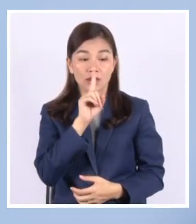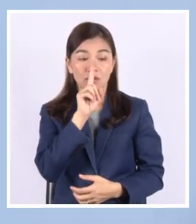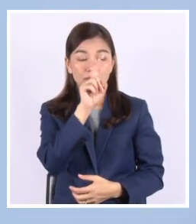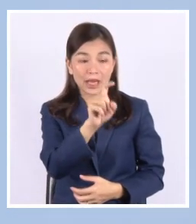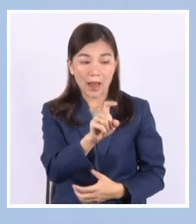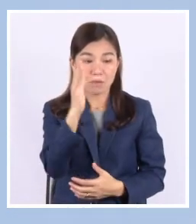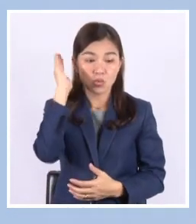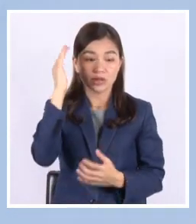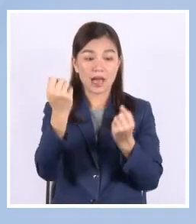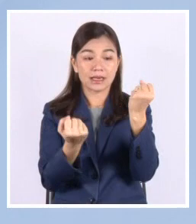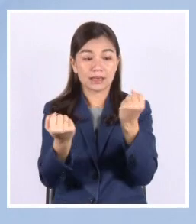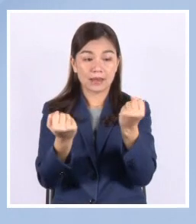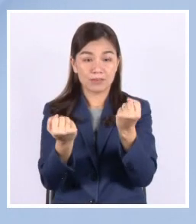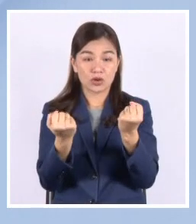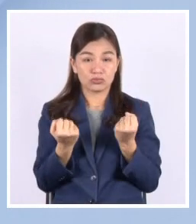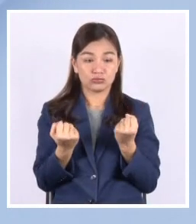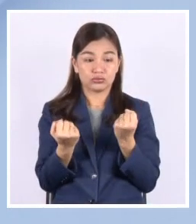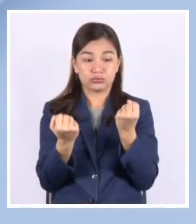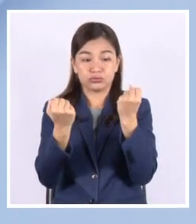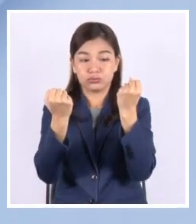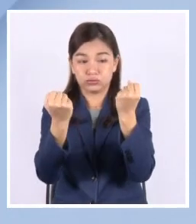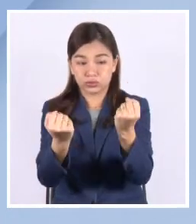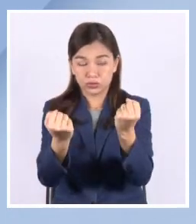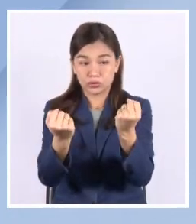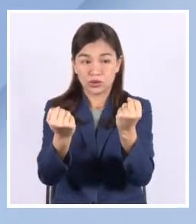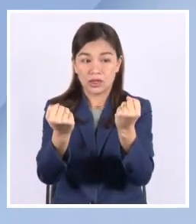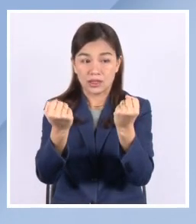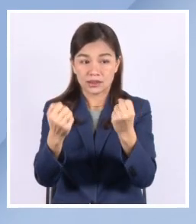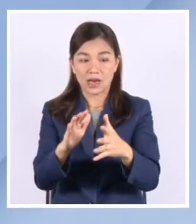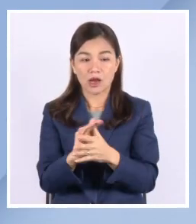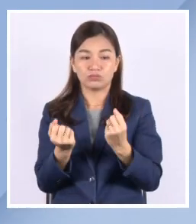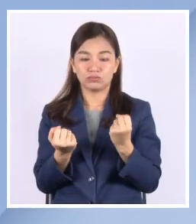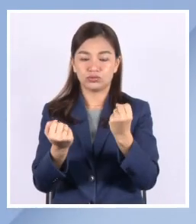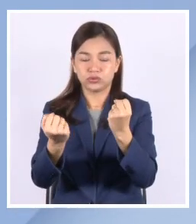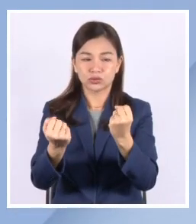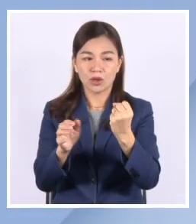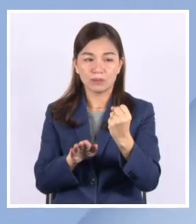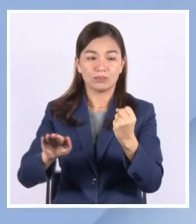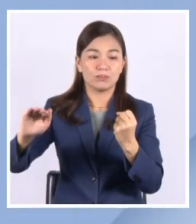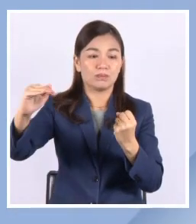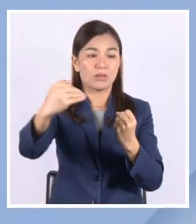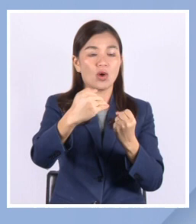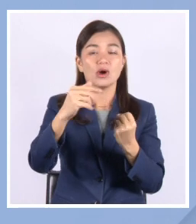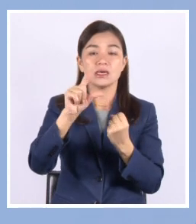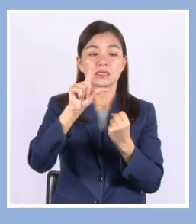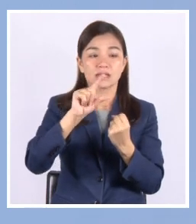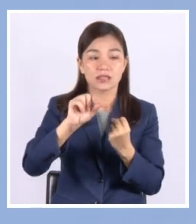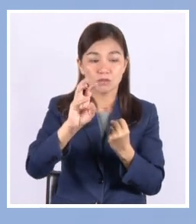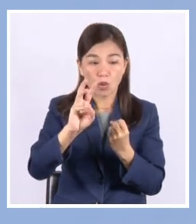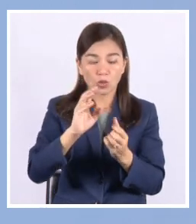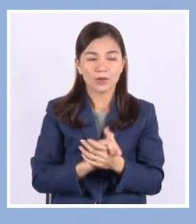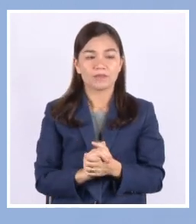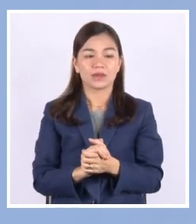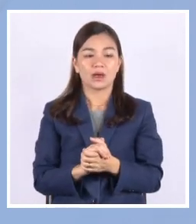วินเนี่ยเขาก็ขับรถมาบนถนนพหลโยธินขาเข้าแล้วก็กลับรถช่วงกม26เพื่อจะเข้าปั๊มน้ำมันแต่ปรากฏว่าเขาบอกว่าตอน